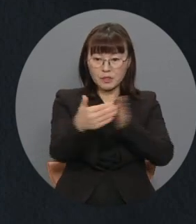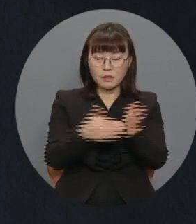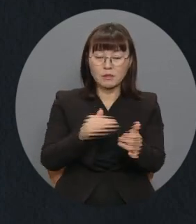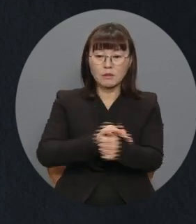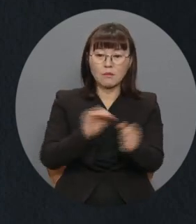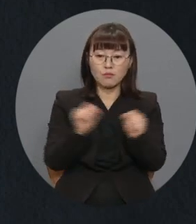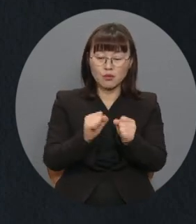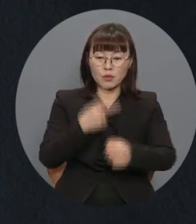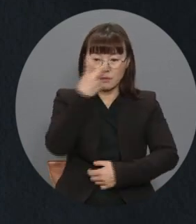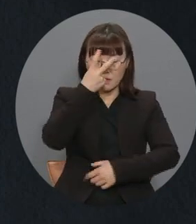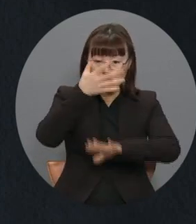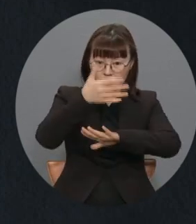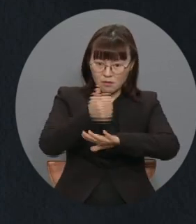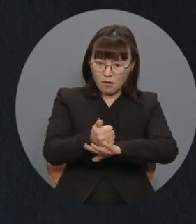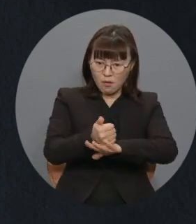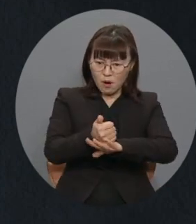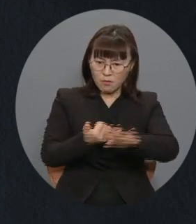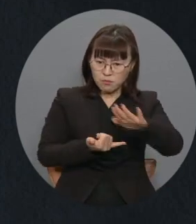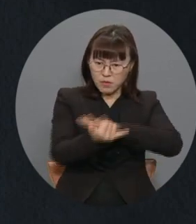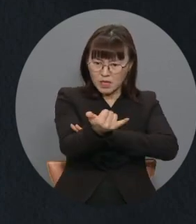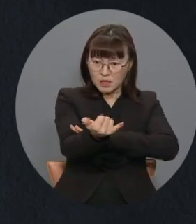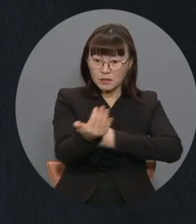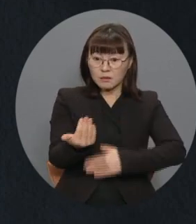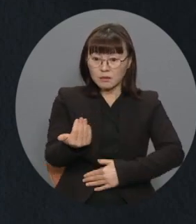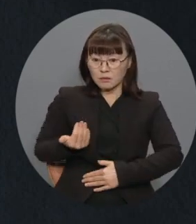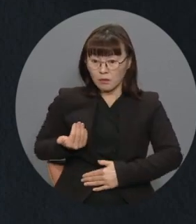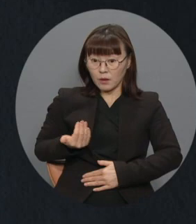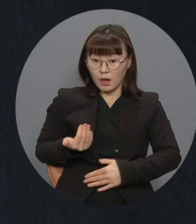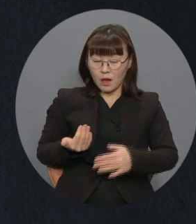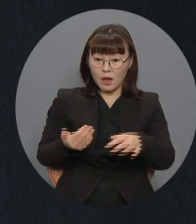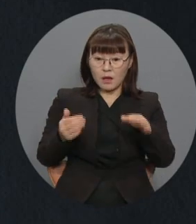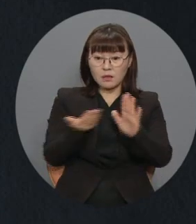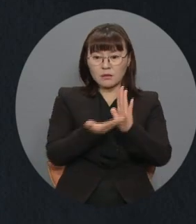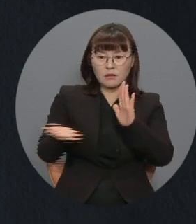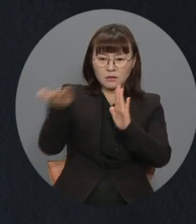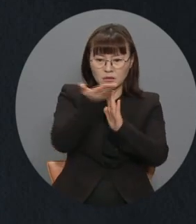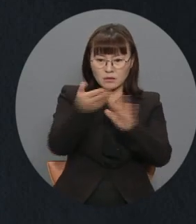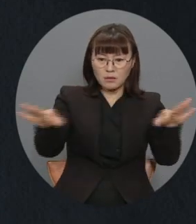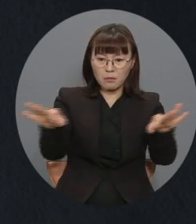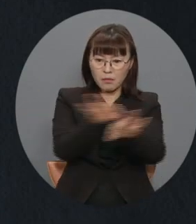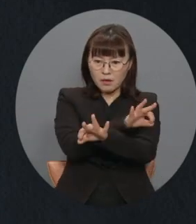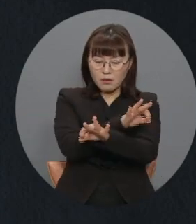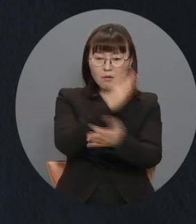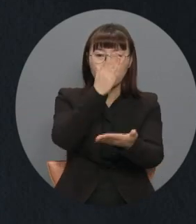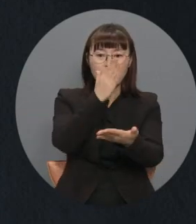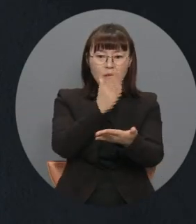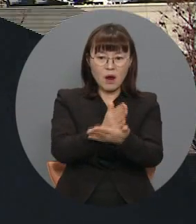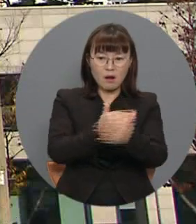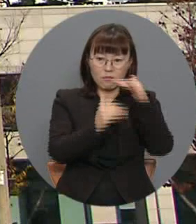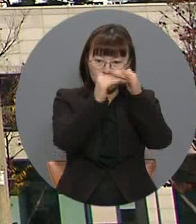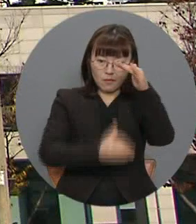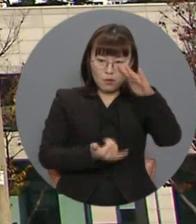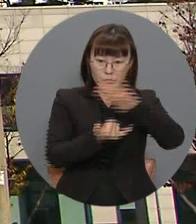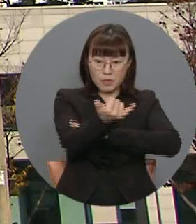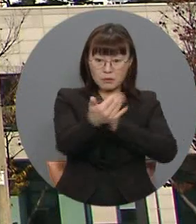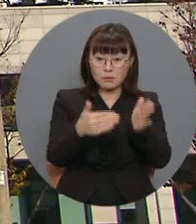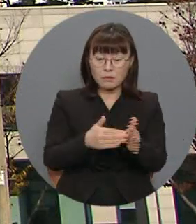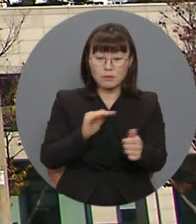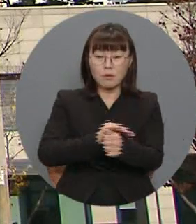경상북도의 감사 결과가 나올 때까지 승진 등 인사 발령을 자제하라는 내용입니다.